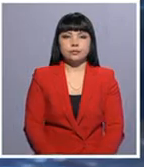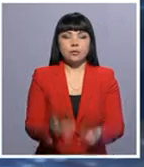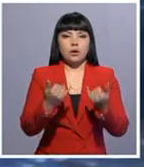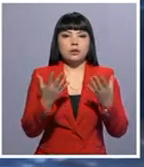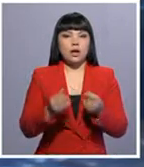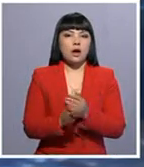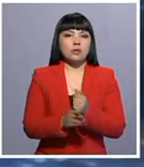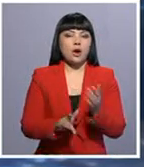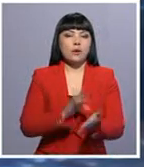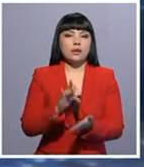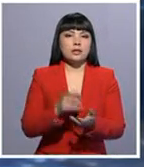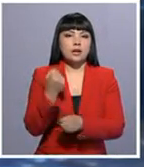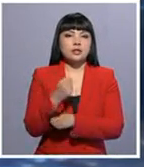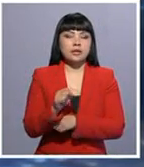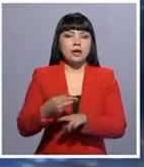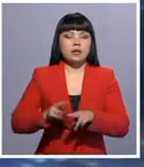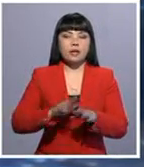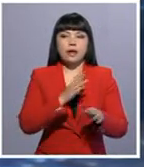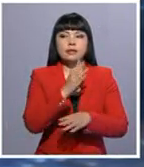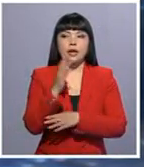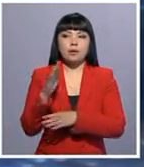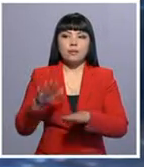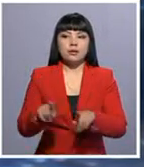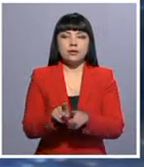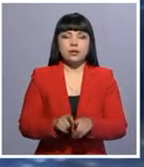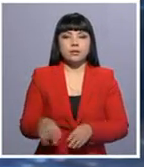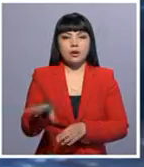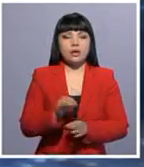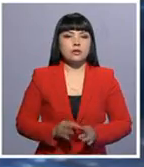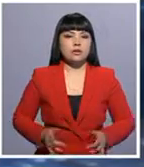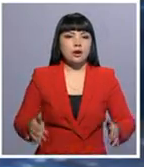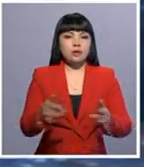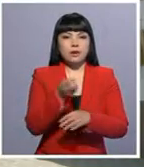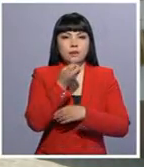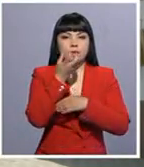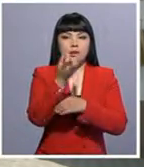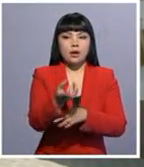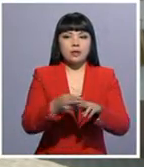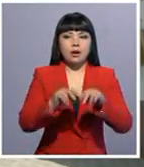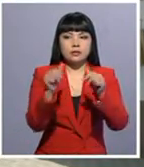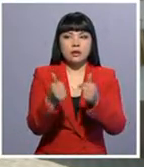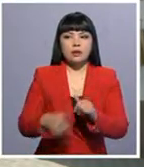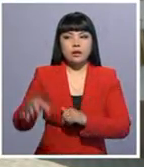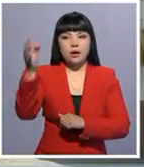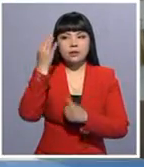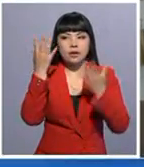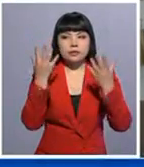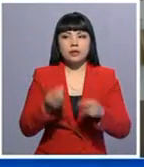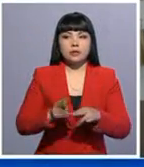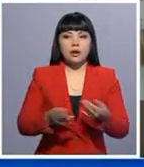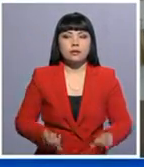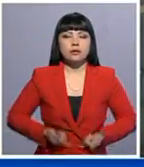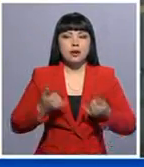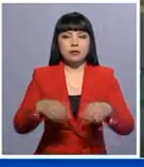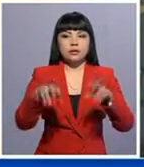Бүгін атыраулықтар да жеңіс саябағына жиналып мәңгілік алауға гүл қойды. Құрбан болған майдангерлер рухына тағзым етті. Бұдан соң ардагерлерге арнайы